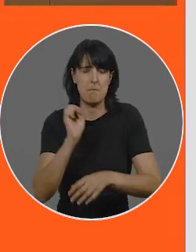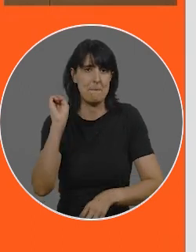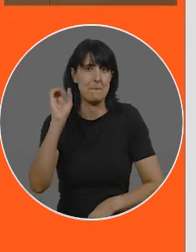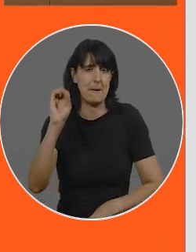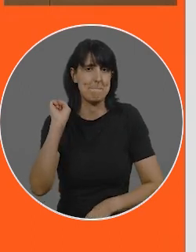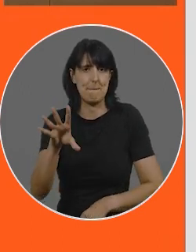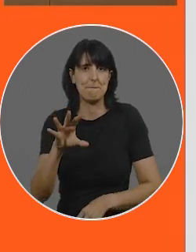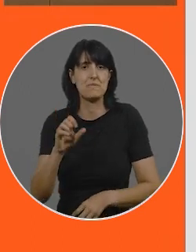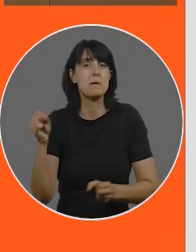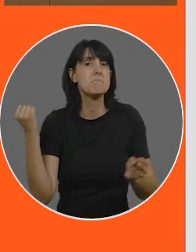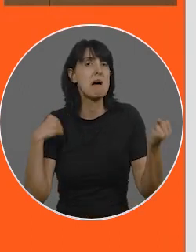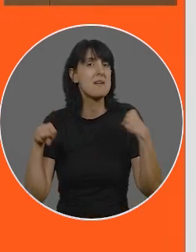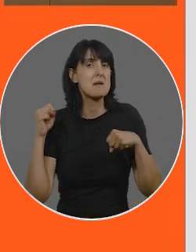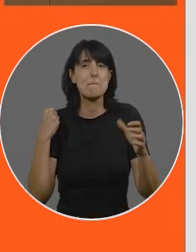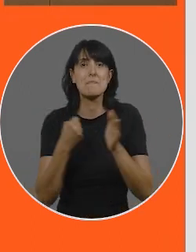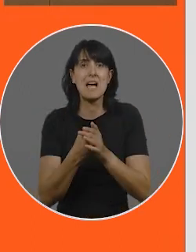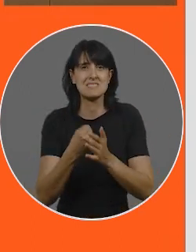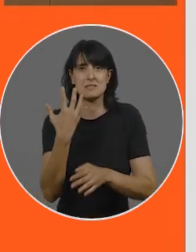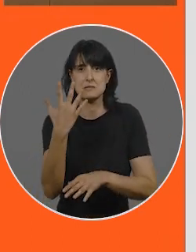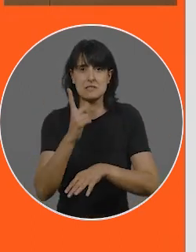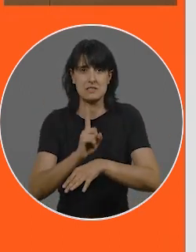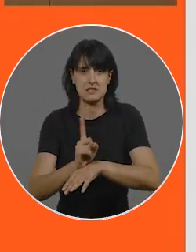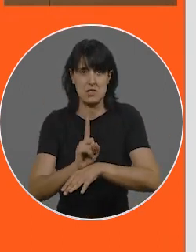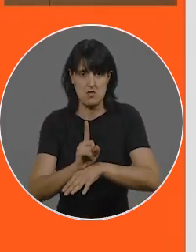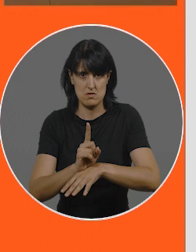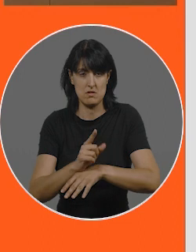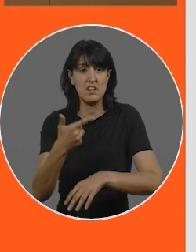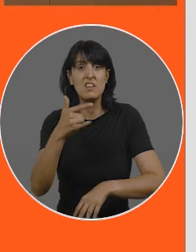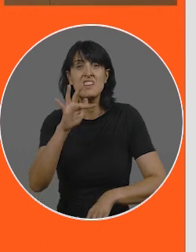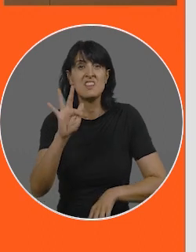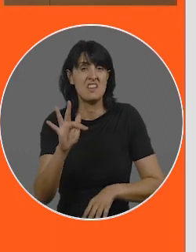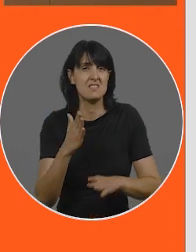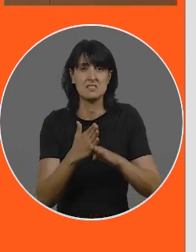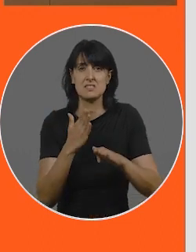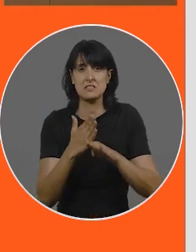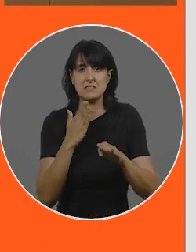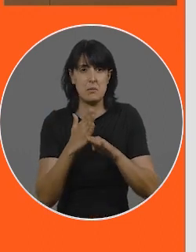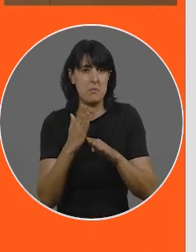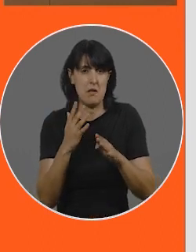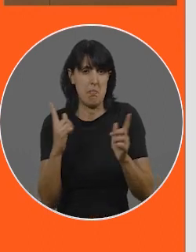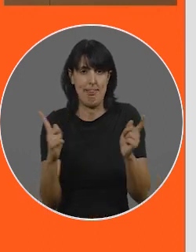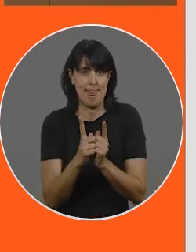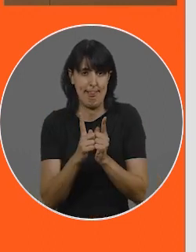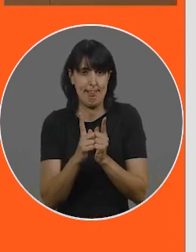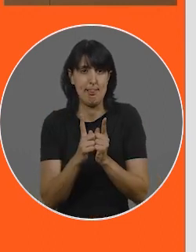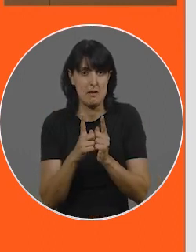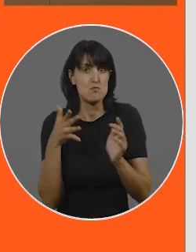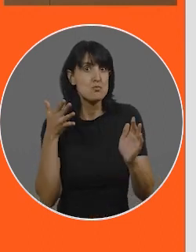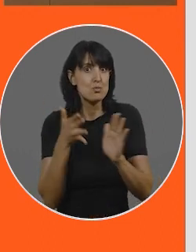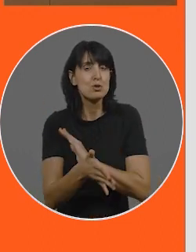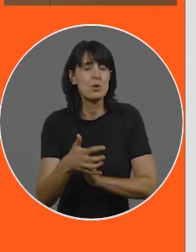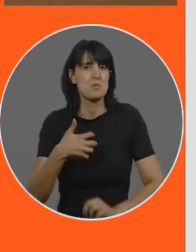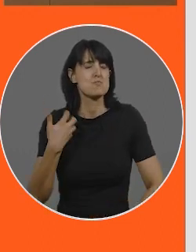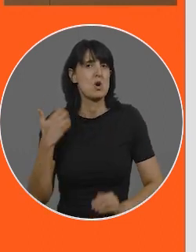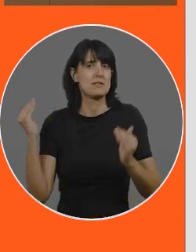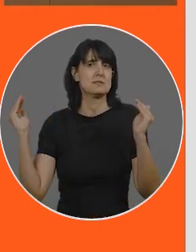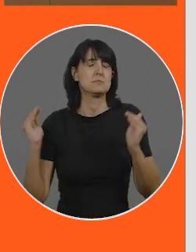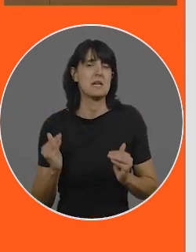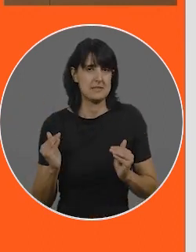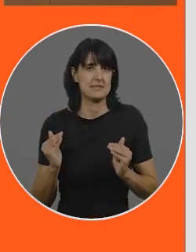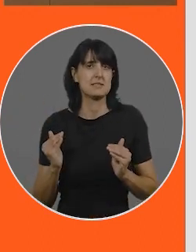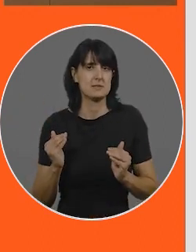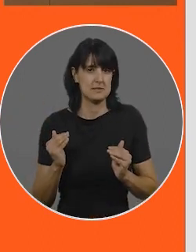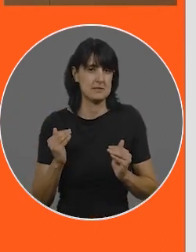segons. I el moviment, com a màxim de 5 segons. Els mítics GIFs, ja veureu que no són, el moviment d'un GIF és molt curt, precisament és per